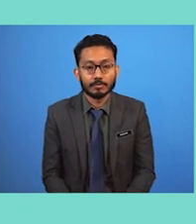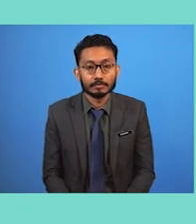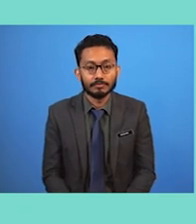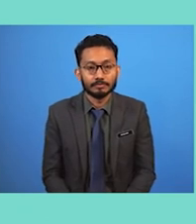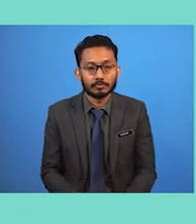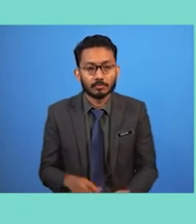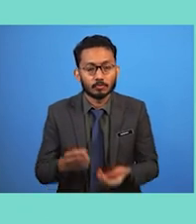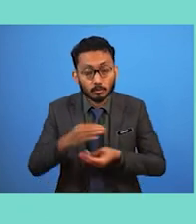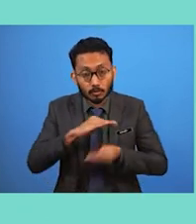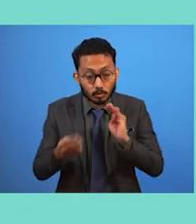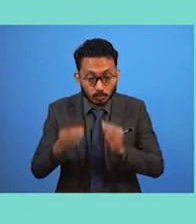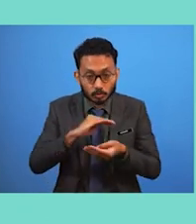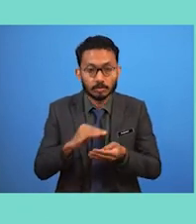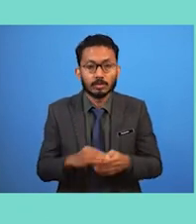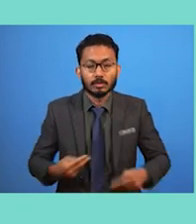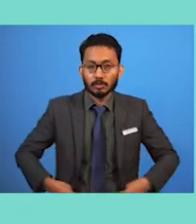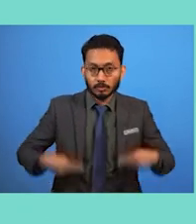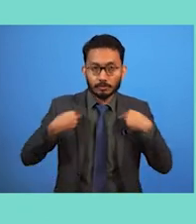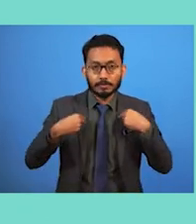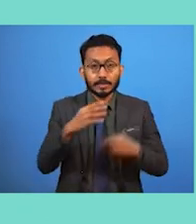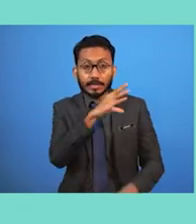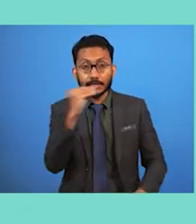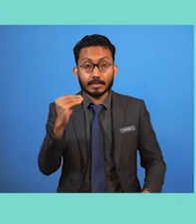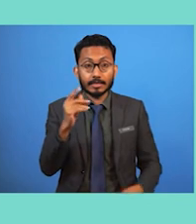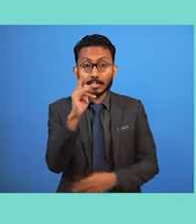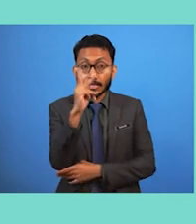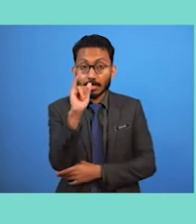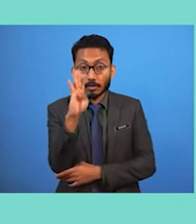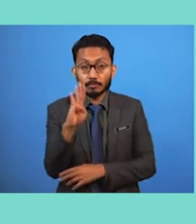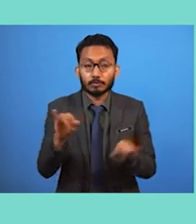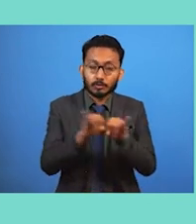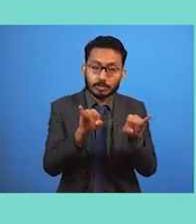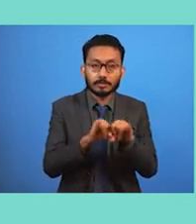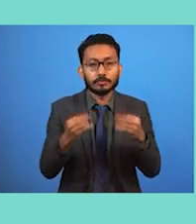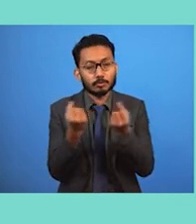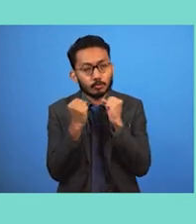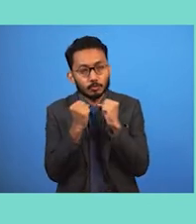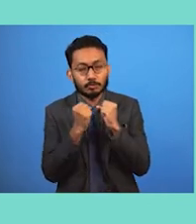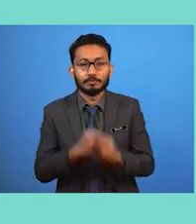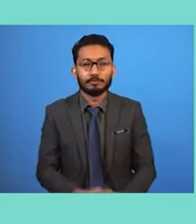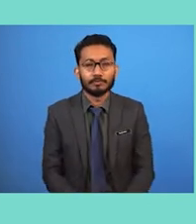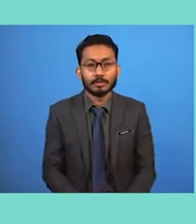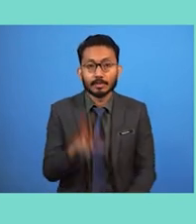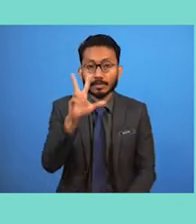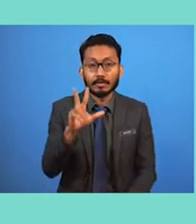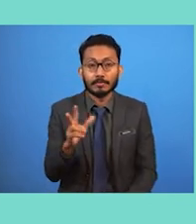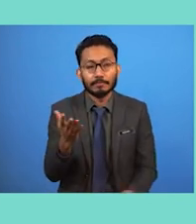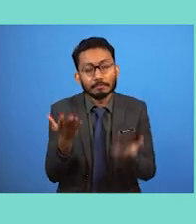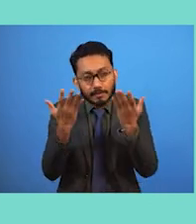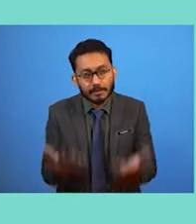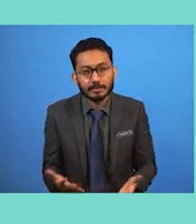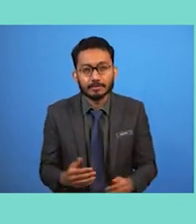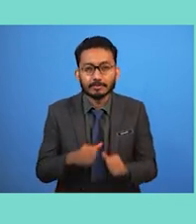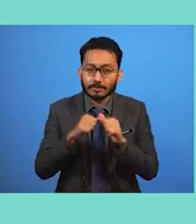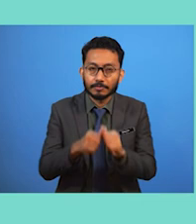hidup atau bilangan kub per pack bagi jenis beku. Ketiga, berat pula adalah bergantung kepada